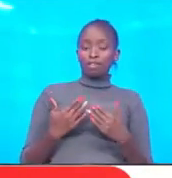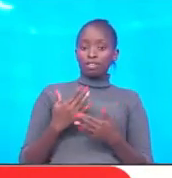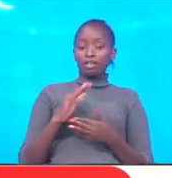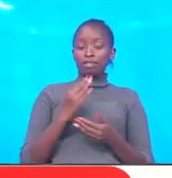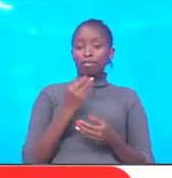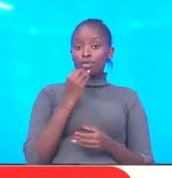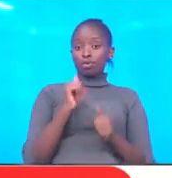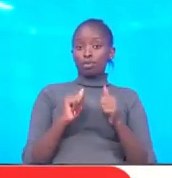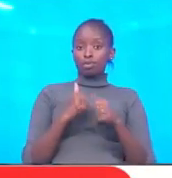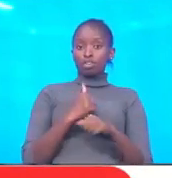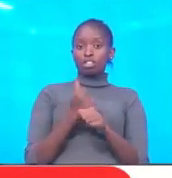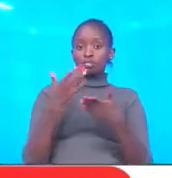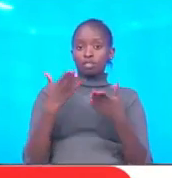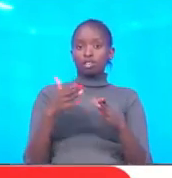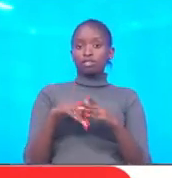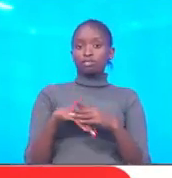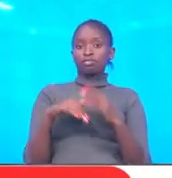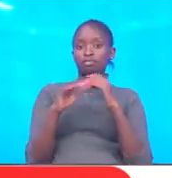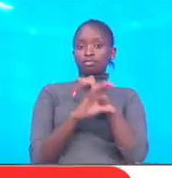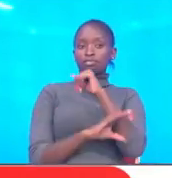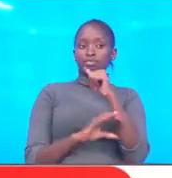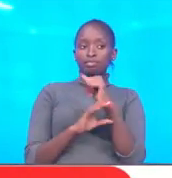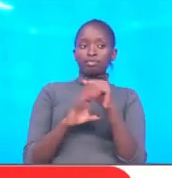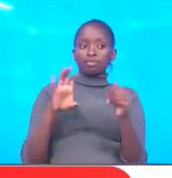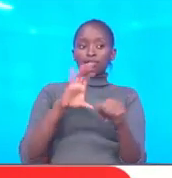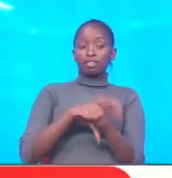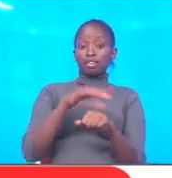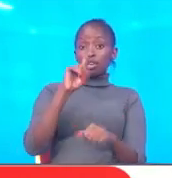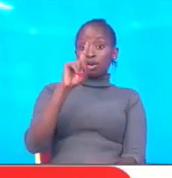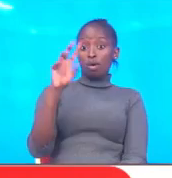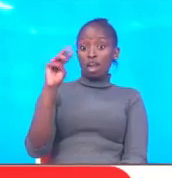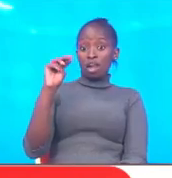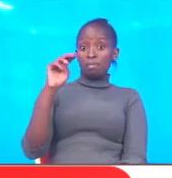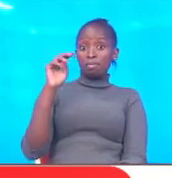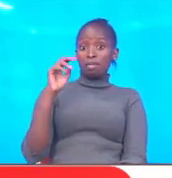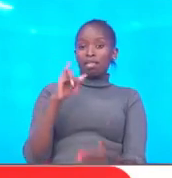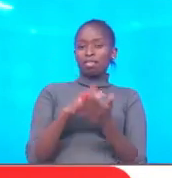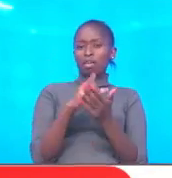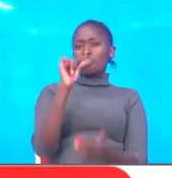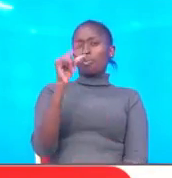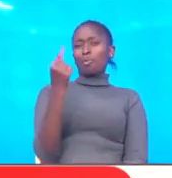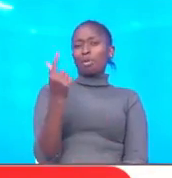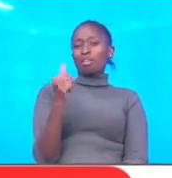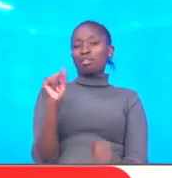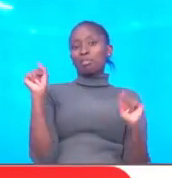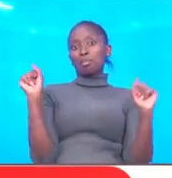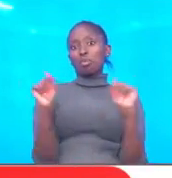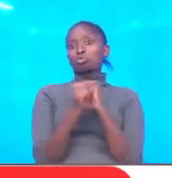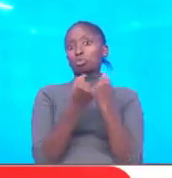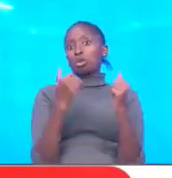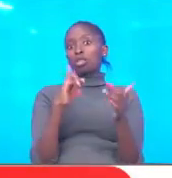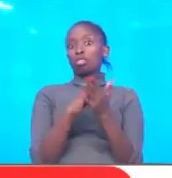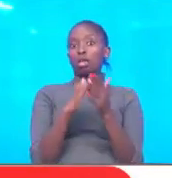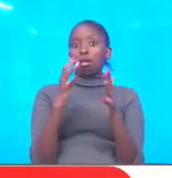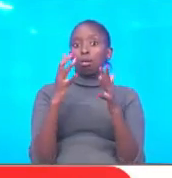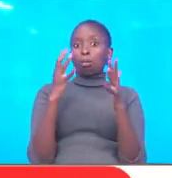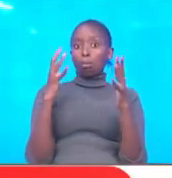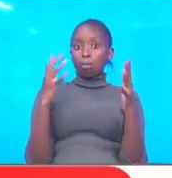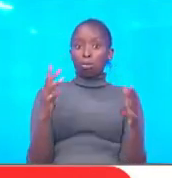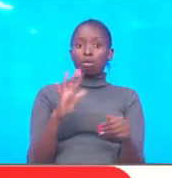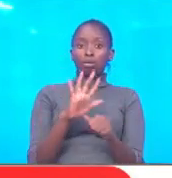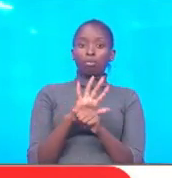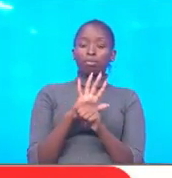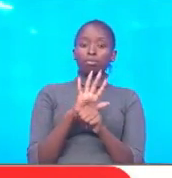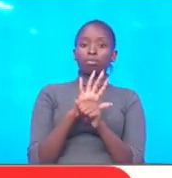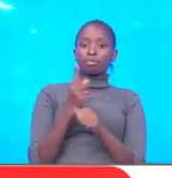humo nchini. Watu wenyewe ni kupata 1 million ni pesa kidogo. Pesa mingi. Sisi wengi tuta withdraw. Njaa itatuuma. You are going outside to